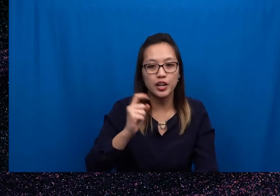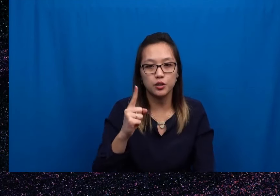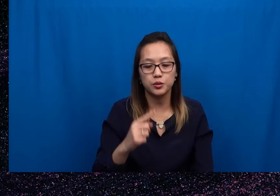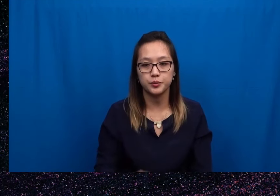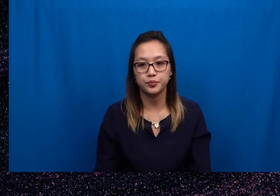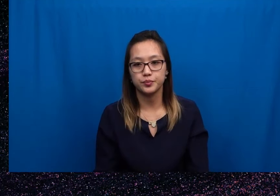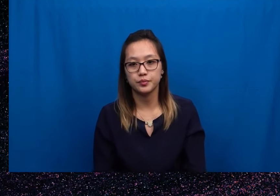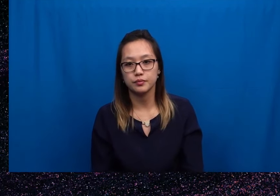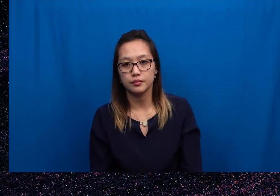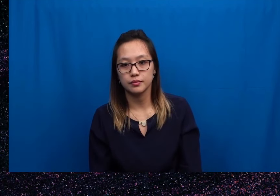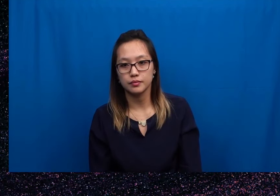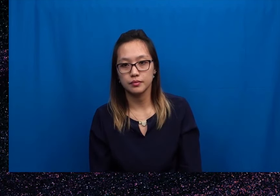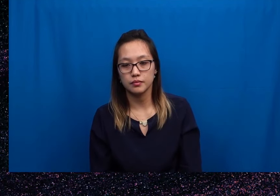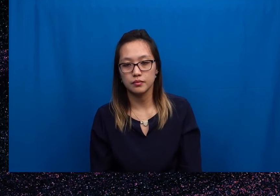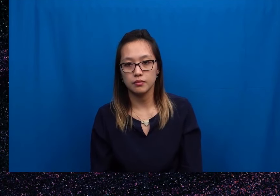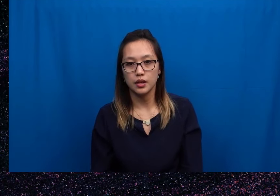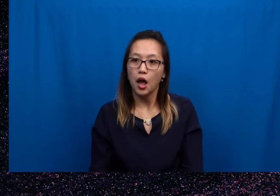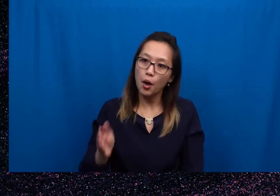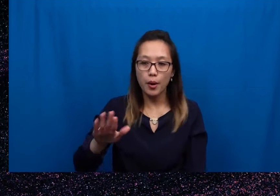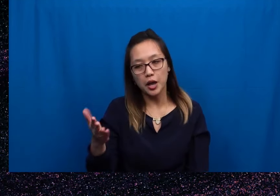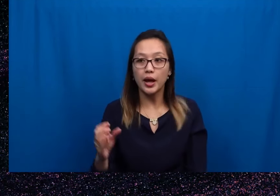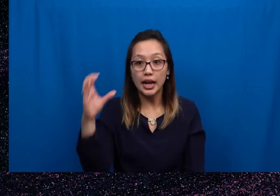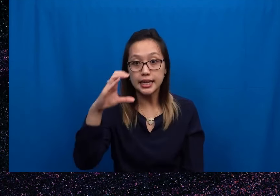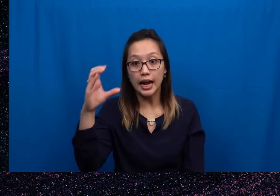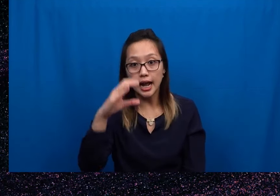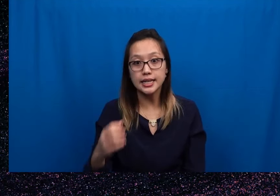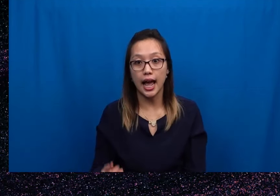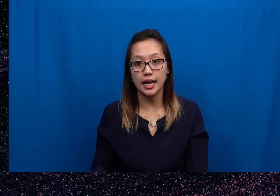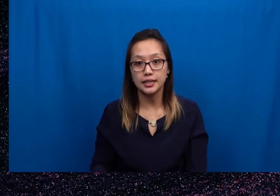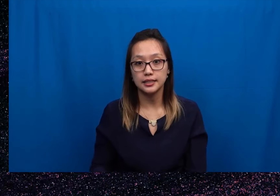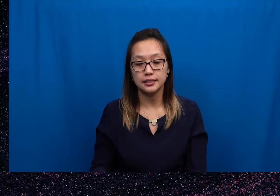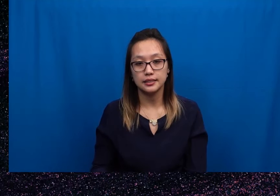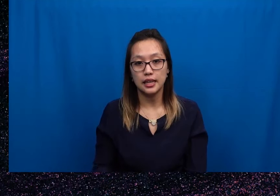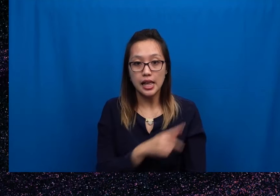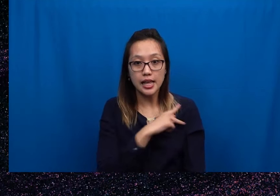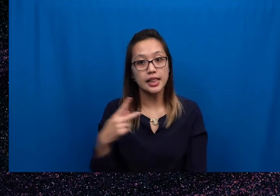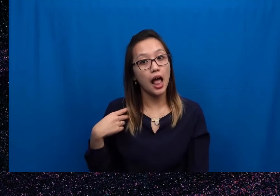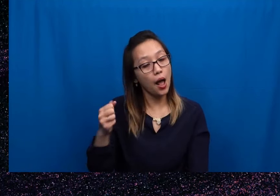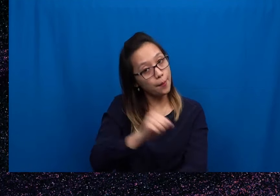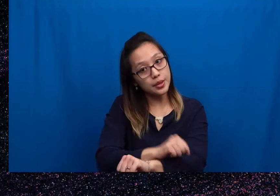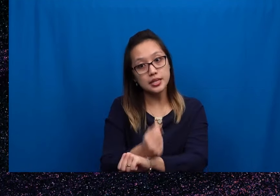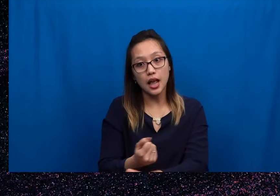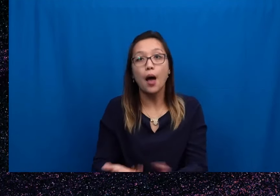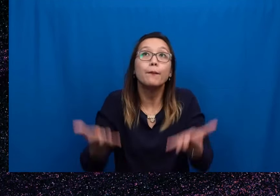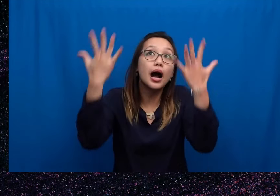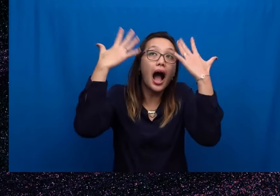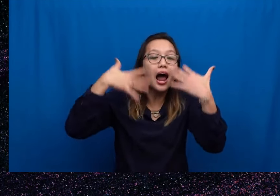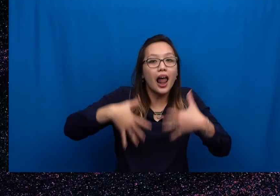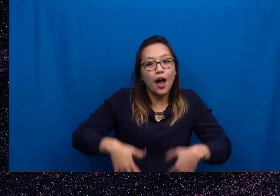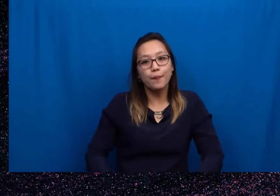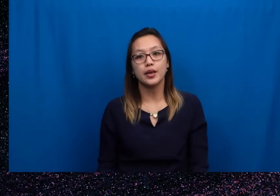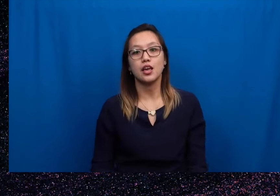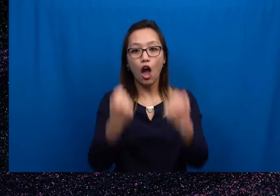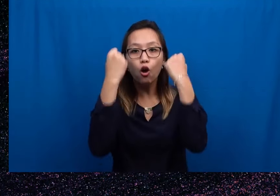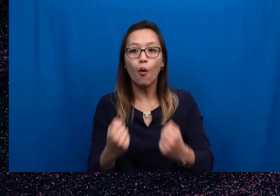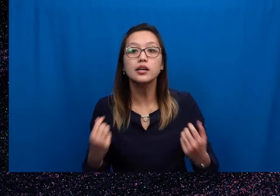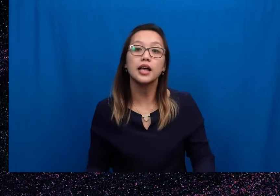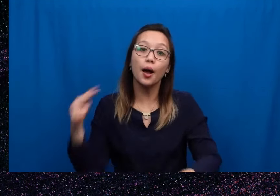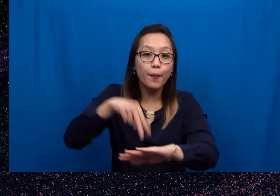masing-masing. Bagaimana caranya untuk kita bisa mengalami kuasa kebangkitannya? Saya tadi sudah bersaksi kepada